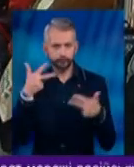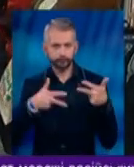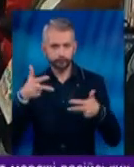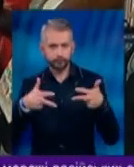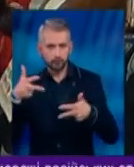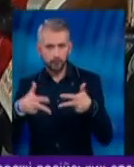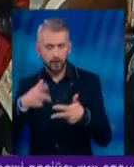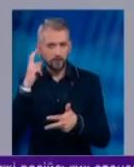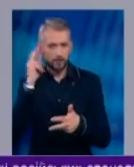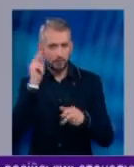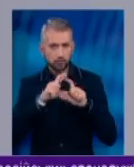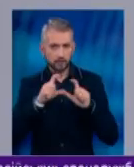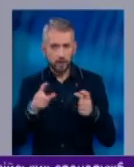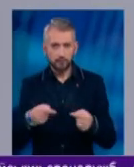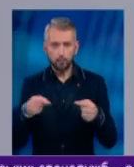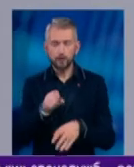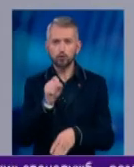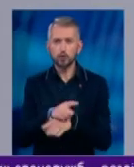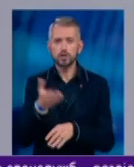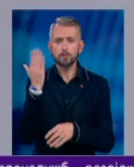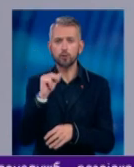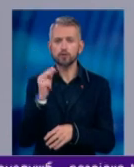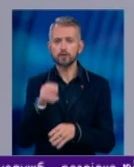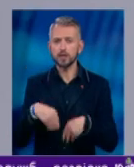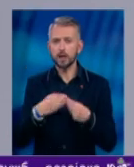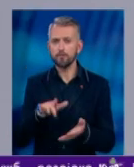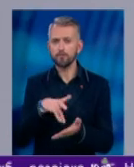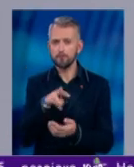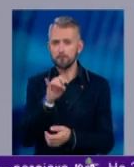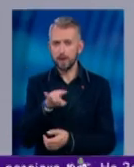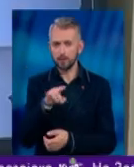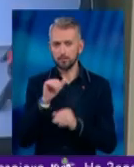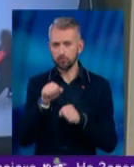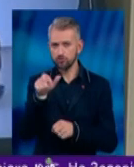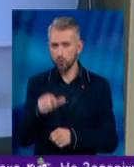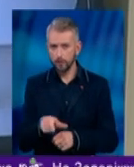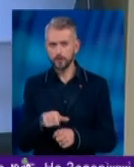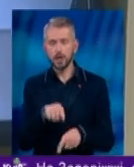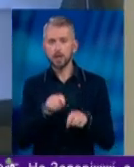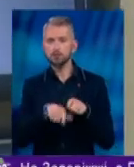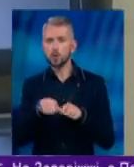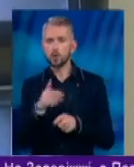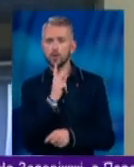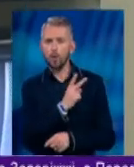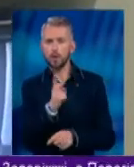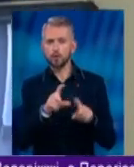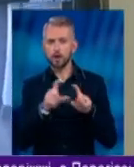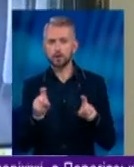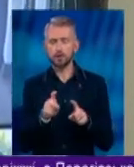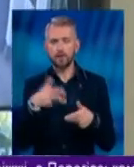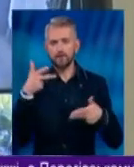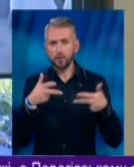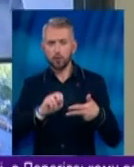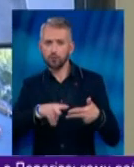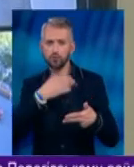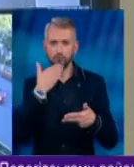столичних навчальних закладах. Відповідне доручення минулого четверга дав міський голова Віталій Кличко. Інспектори оглянуть заклади щодо наявності